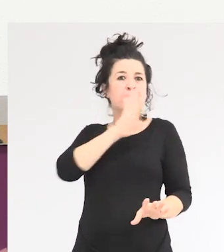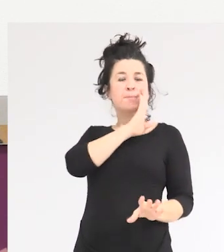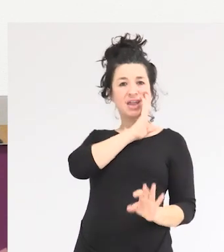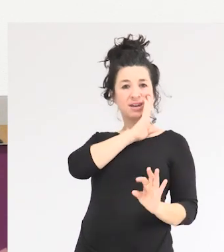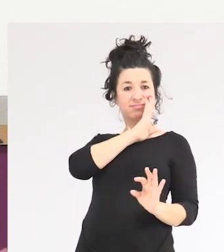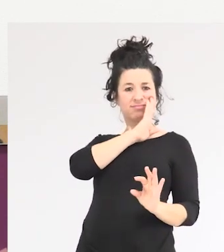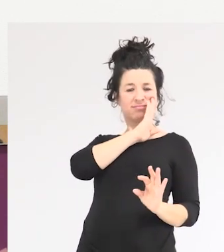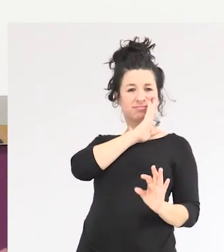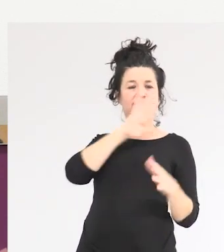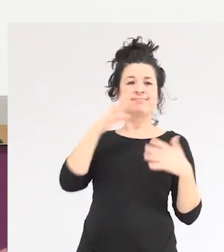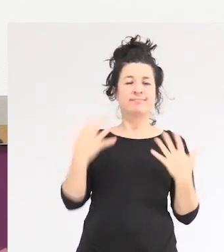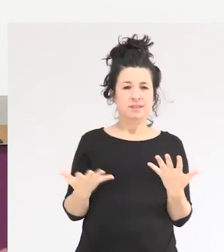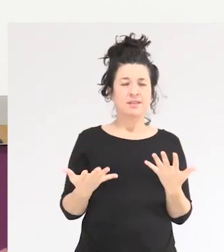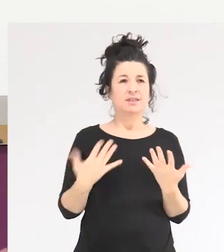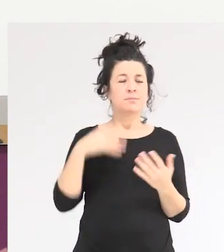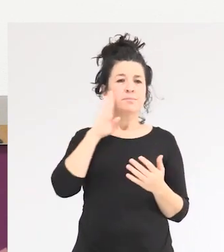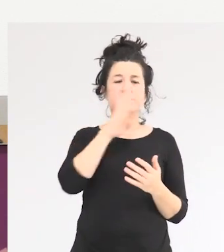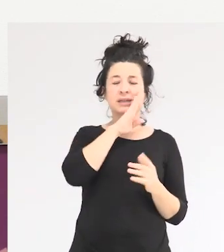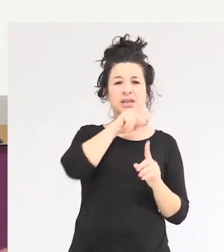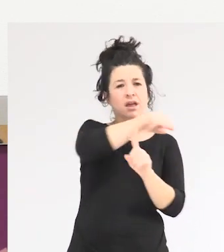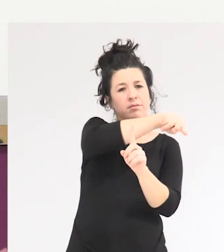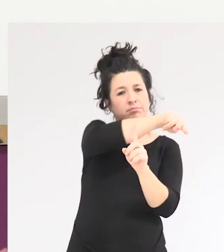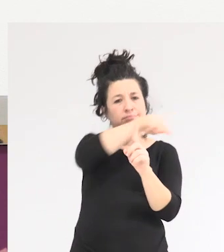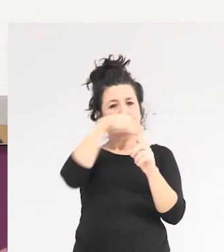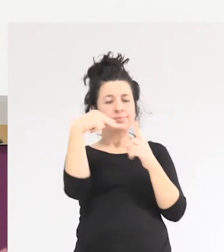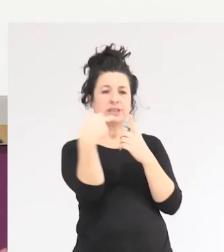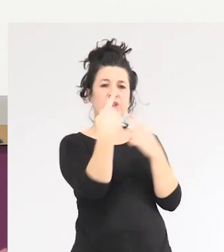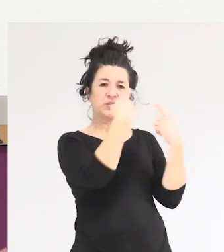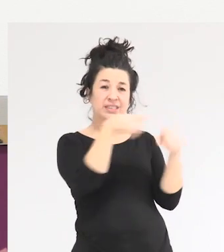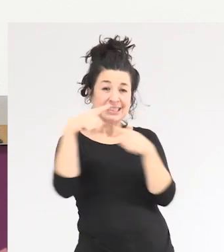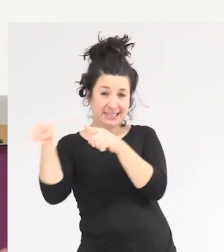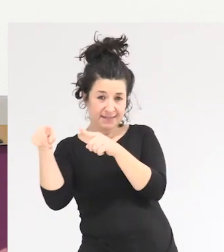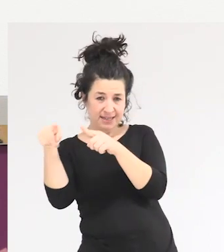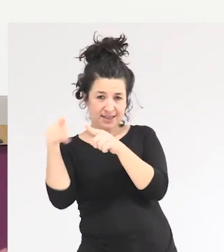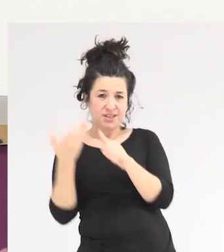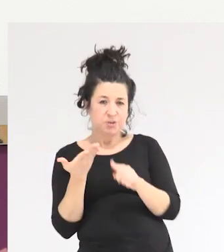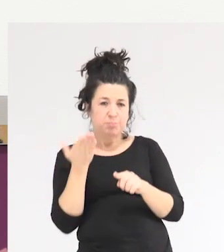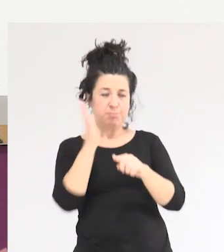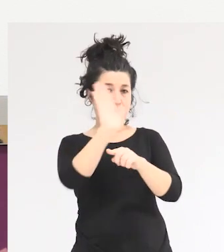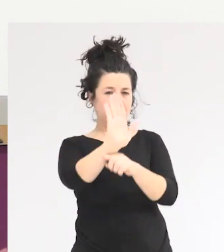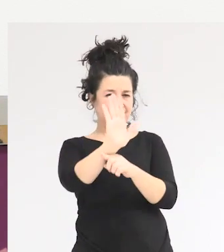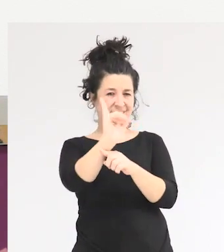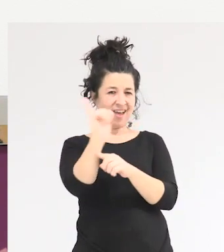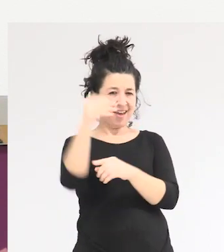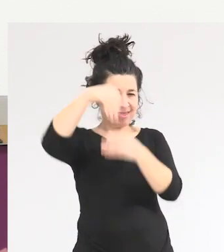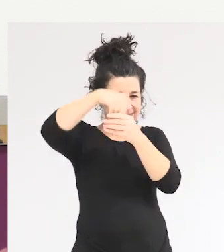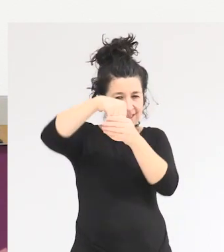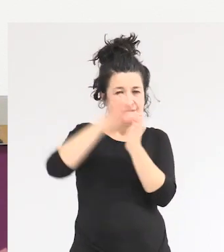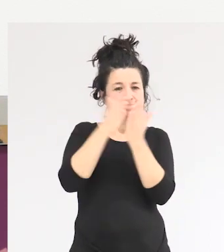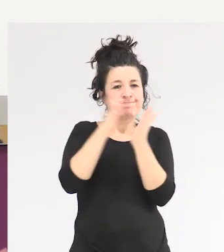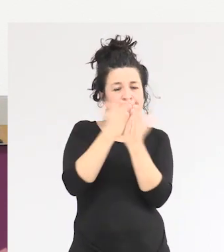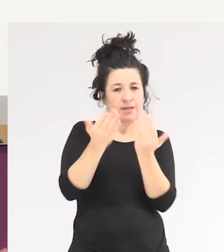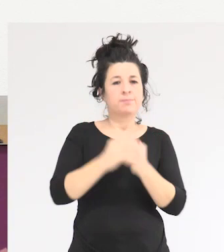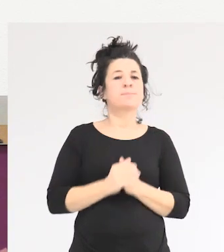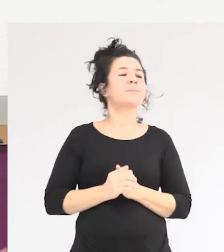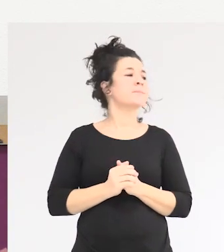amatasuna leku askotarik, leku diferentetik irakurtzeko proposamenak egiten digu liburuan